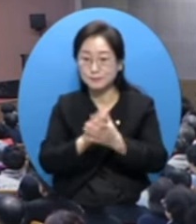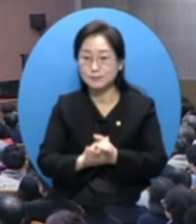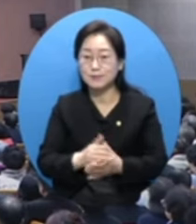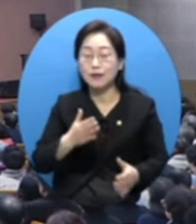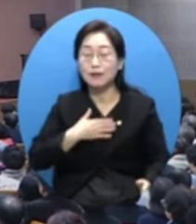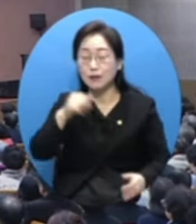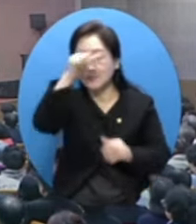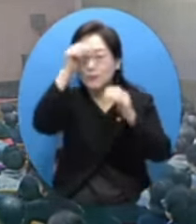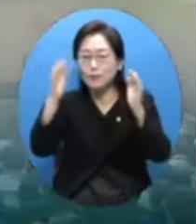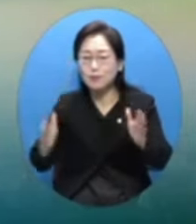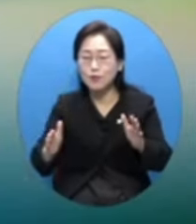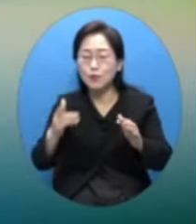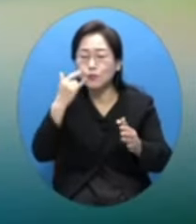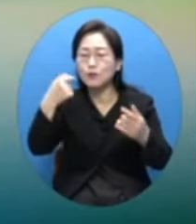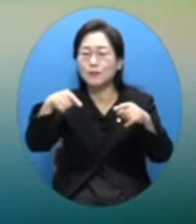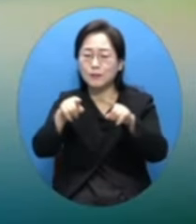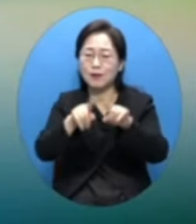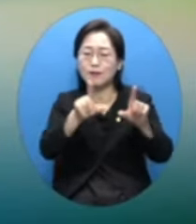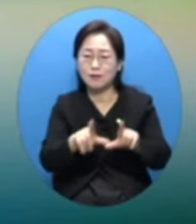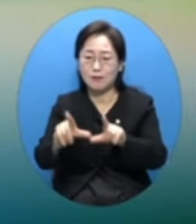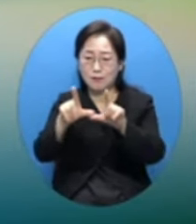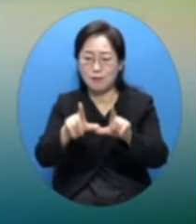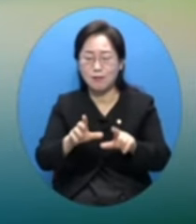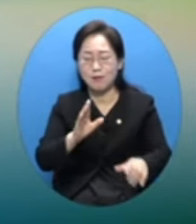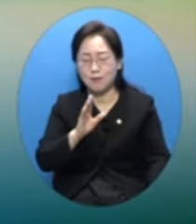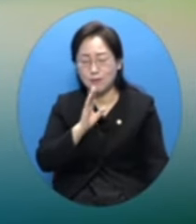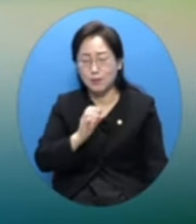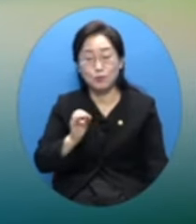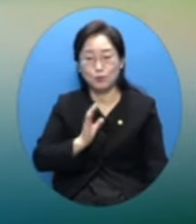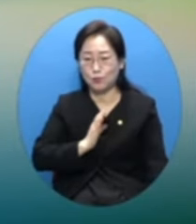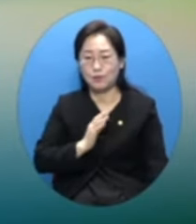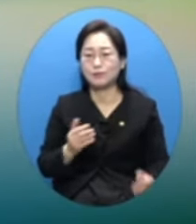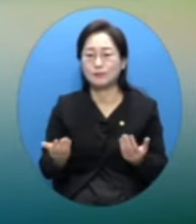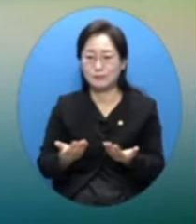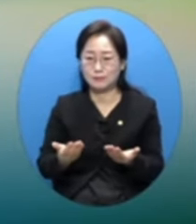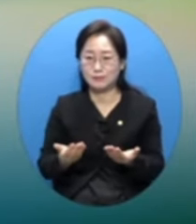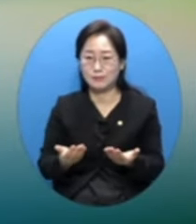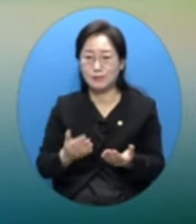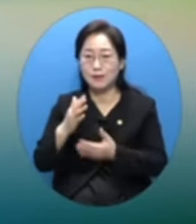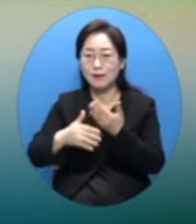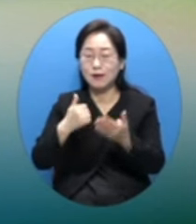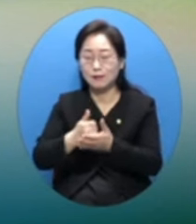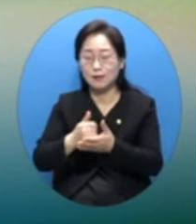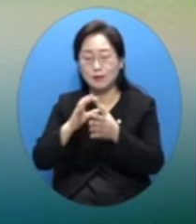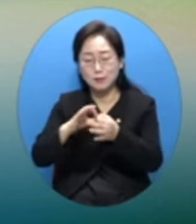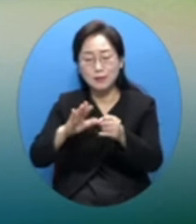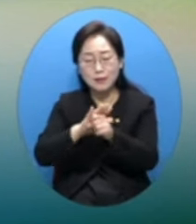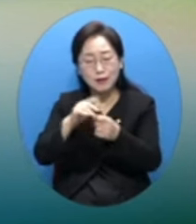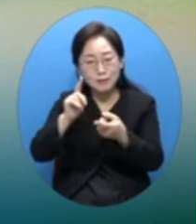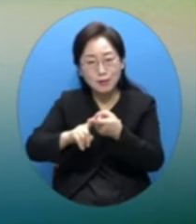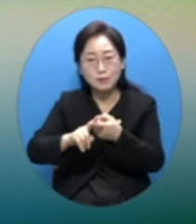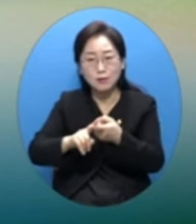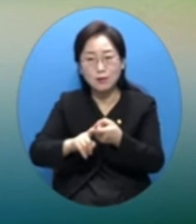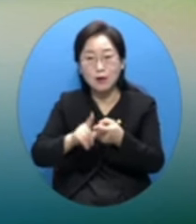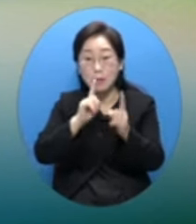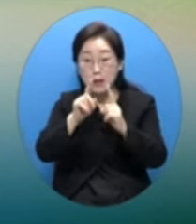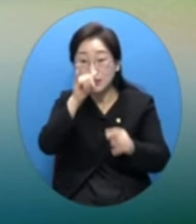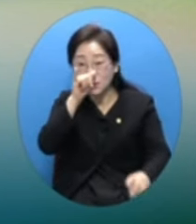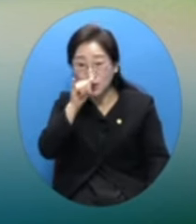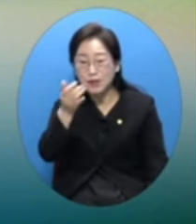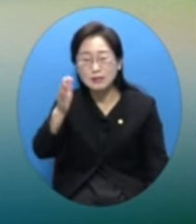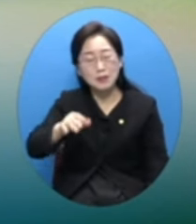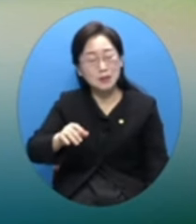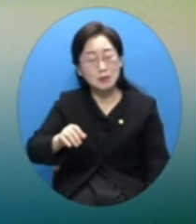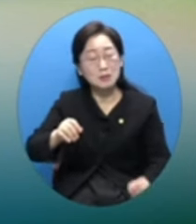저는 평생을 부모님과 함께 살았고 그것은 정말로 놀라운 일이었습니다 하나님의 사랑에 대해 말하는 사람들이 있습니다 하지만 되게